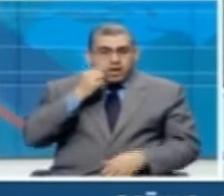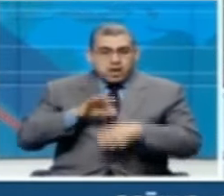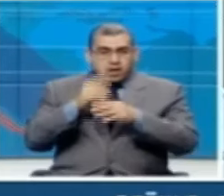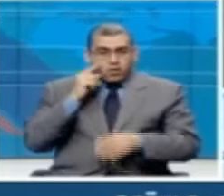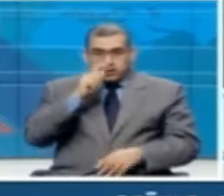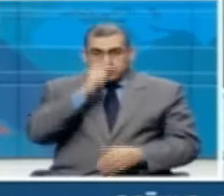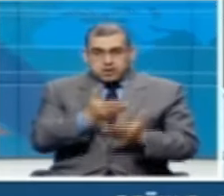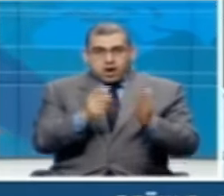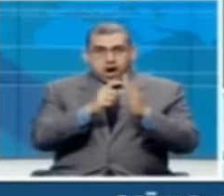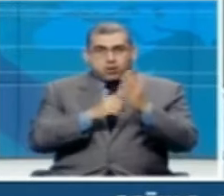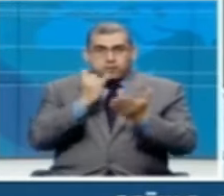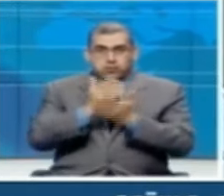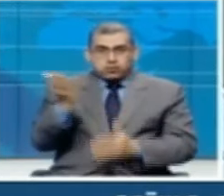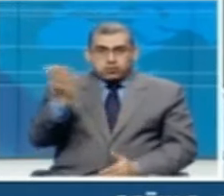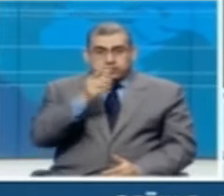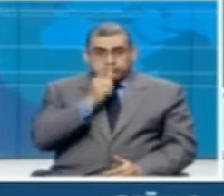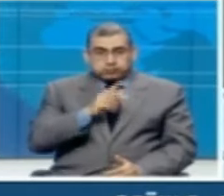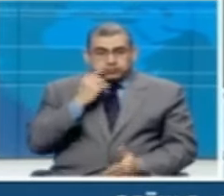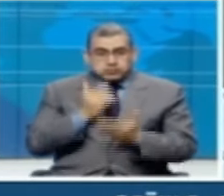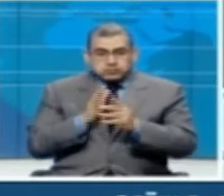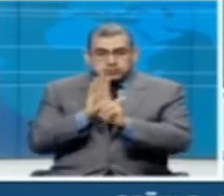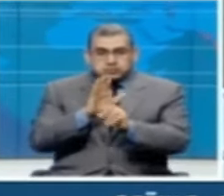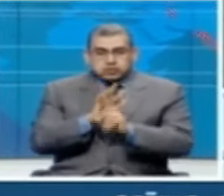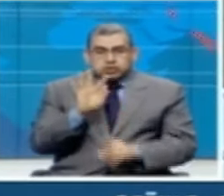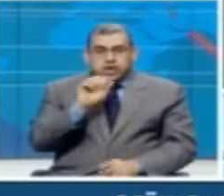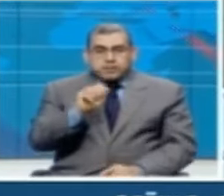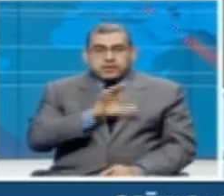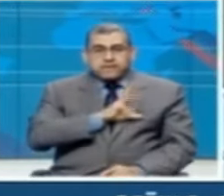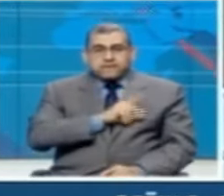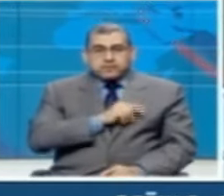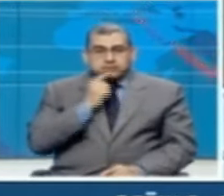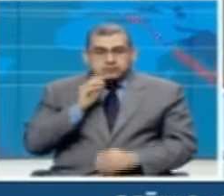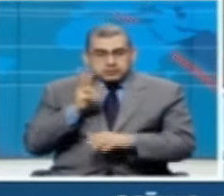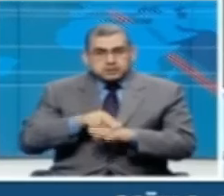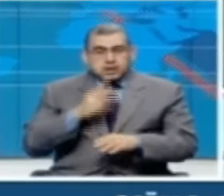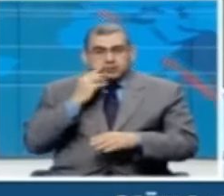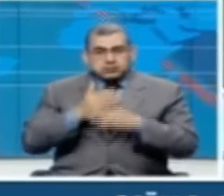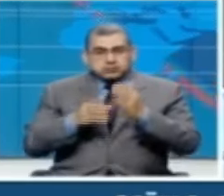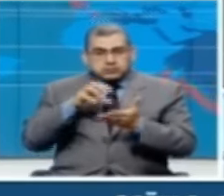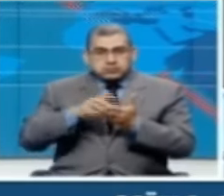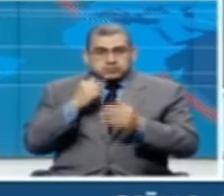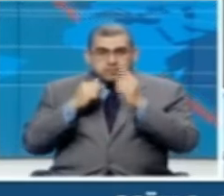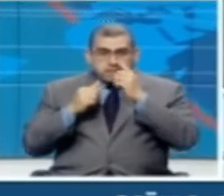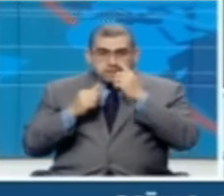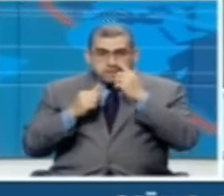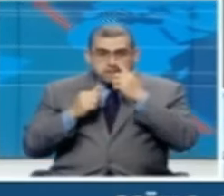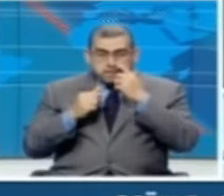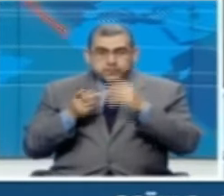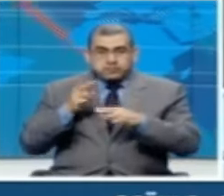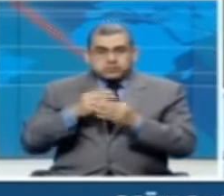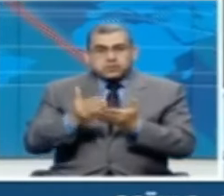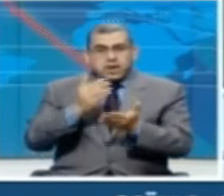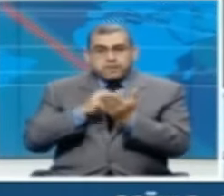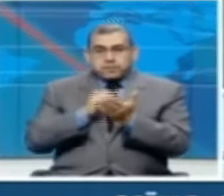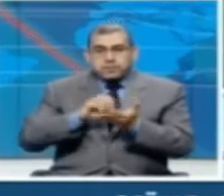والقانونية من أجل توفير الحماية للشعب الفلسطيني وإعادة المهجرين إلى بيوتهم